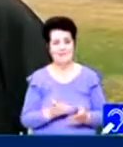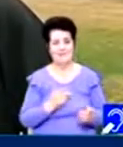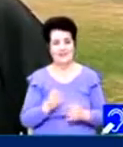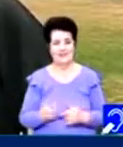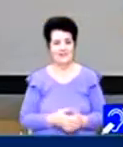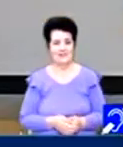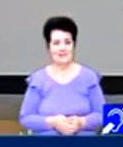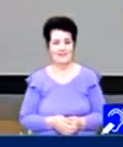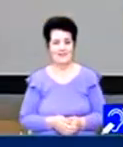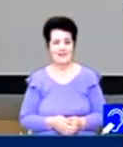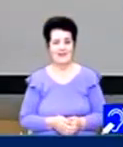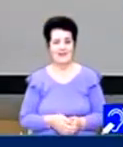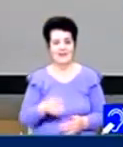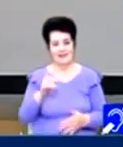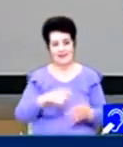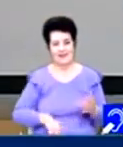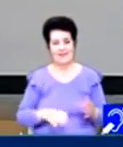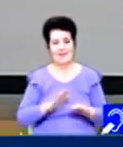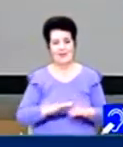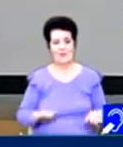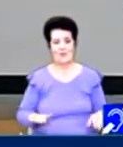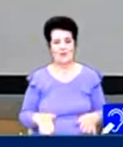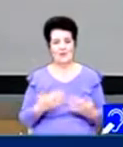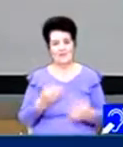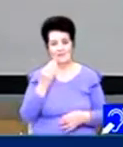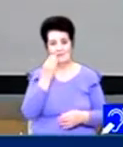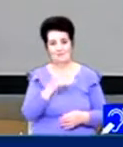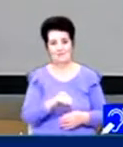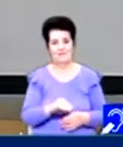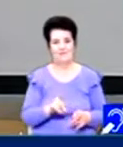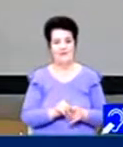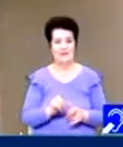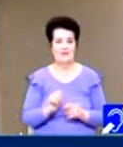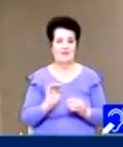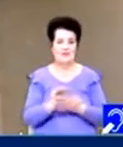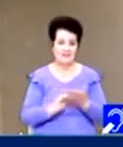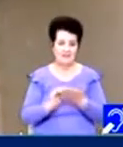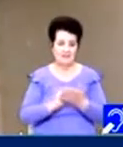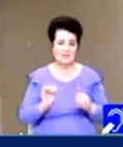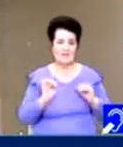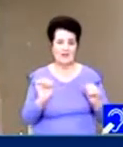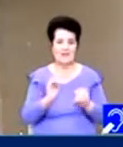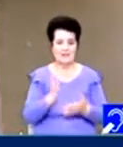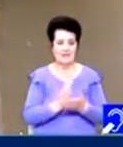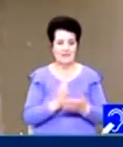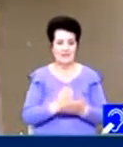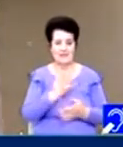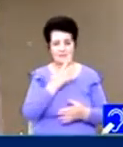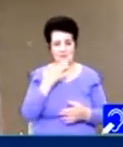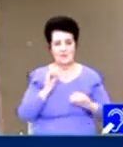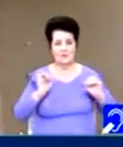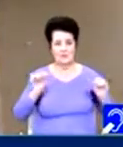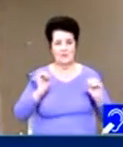În exploatare, cred că aici o să crească sportivi de performanță. Având locuri de antrenament în anul, prin prejur, noi avem mulți sportivi